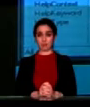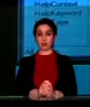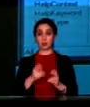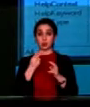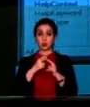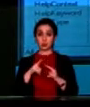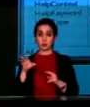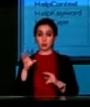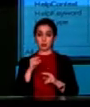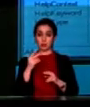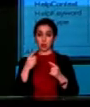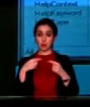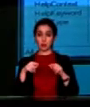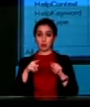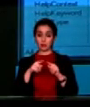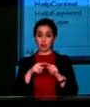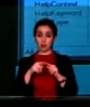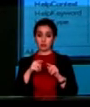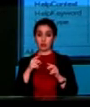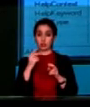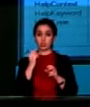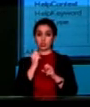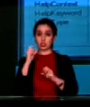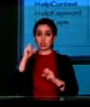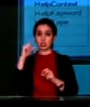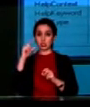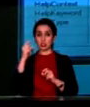Quyidagi barcha obyektlarni, demak, shriftini